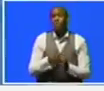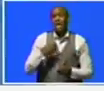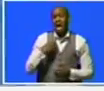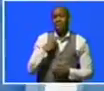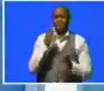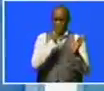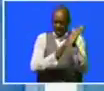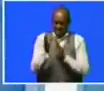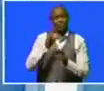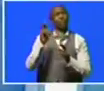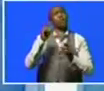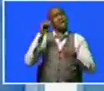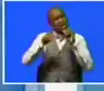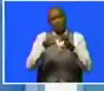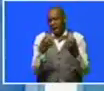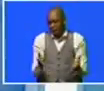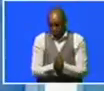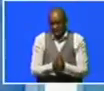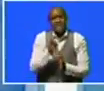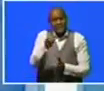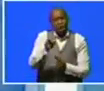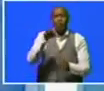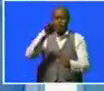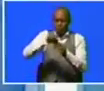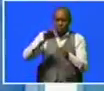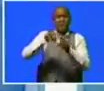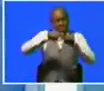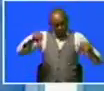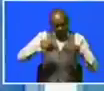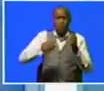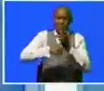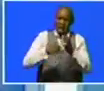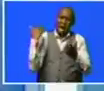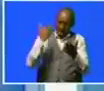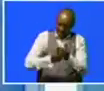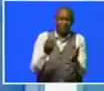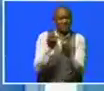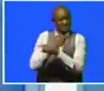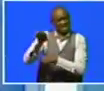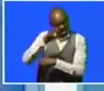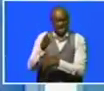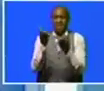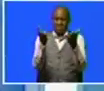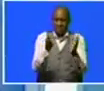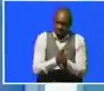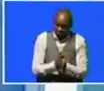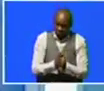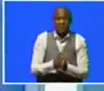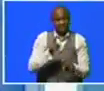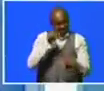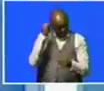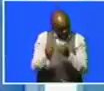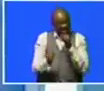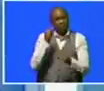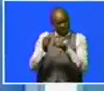katika matayarisho ya uchaguzi ambapo vifaa vya kupigia kura tayari vimewasili katika maeneo mbalimbali nchini kwenye saa za mwisho